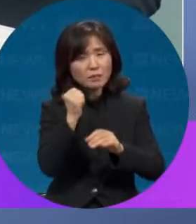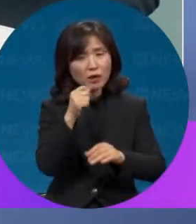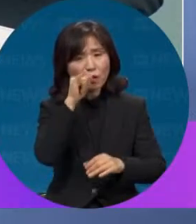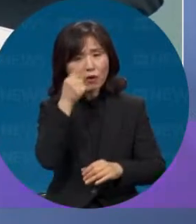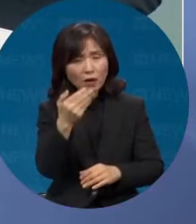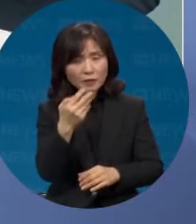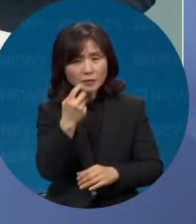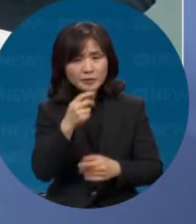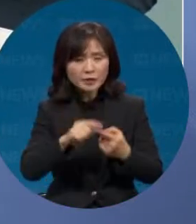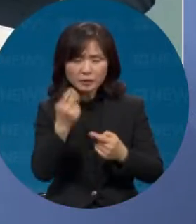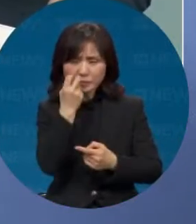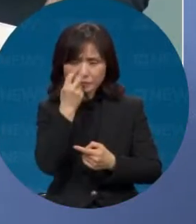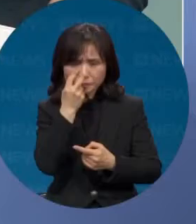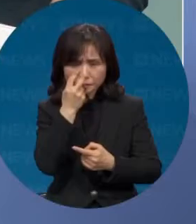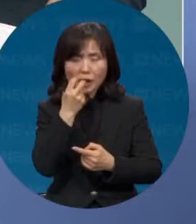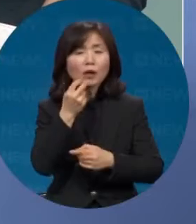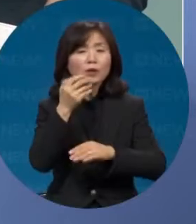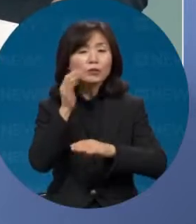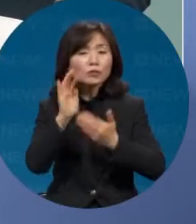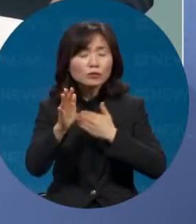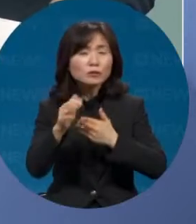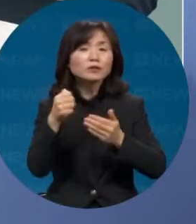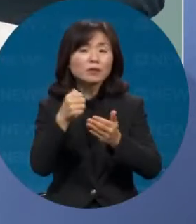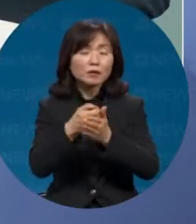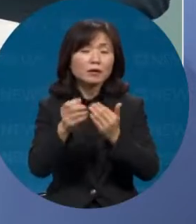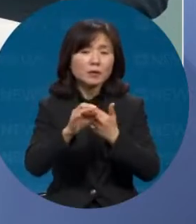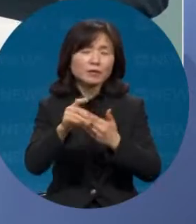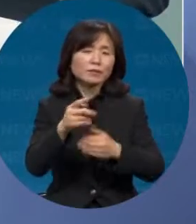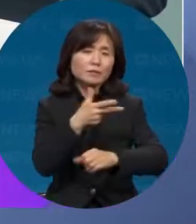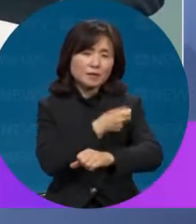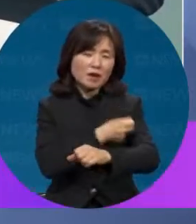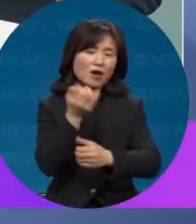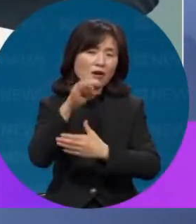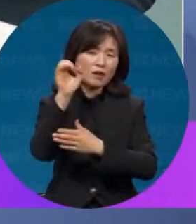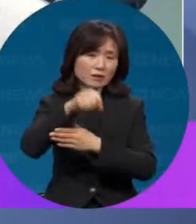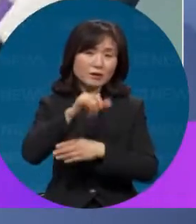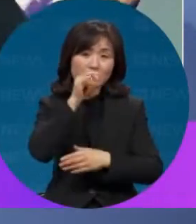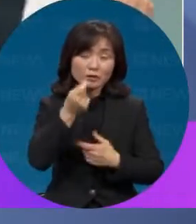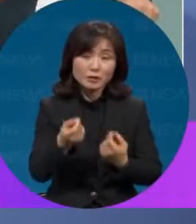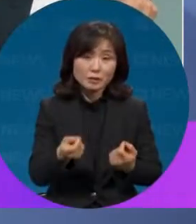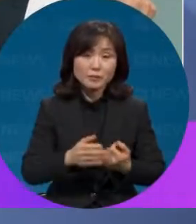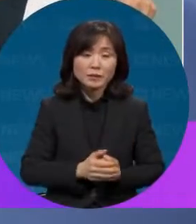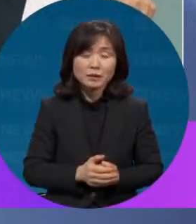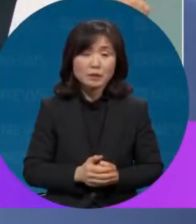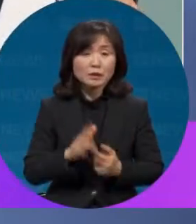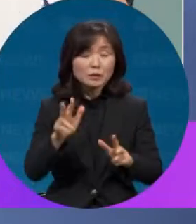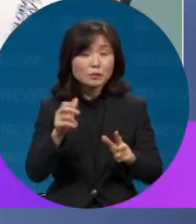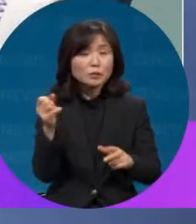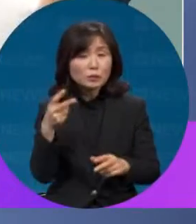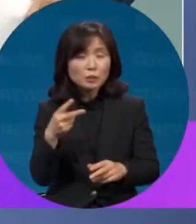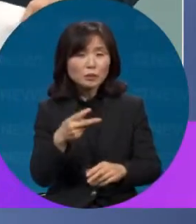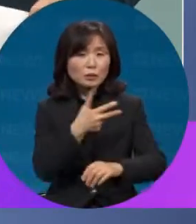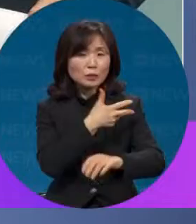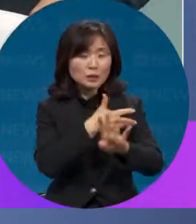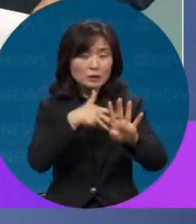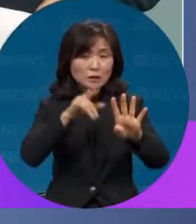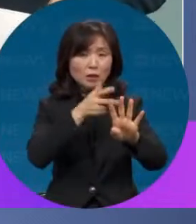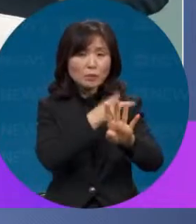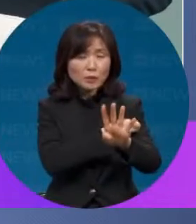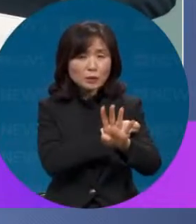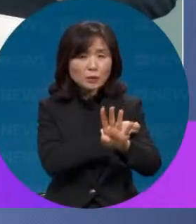있습니다 예쁘 데에는 또 허가 전 해결해야 될 문제로 4차 접종 대상을 모든 성인으로 할지 야 니 마 특정